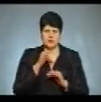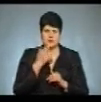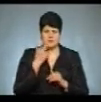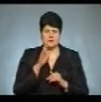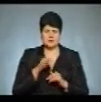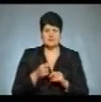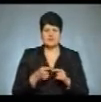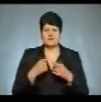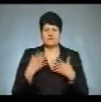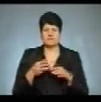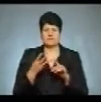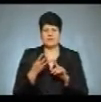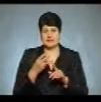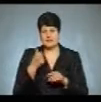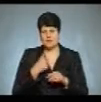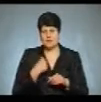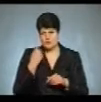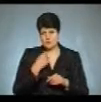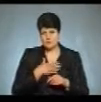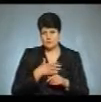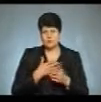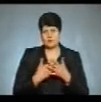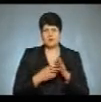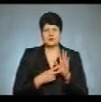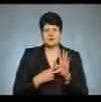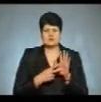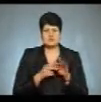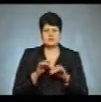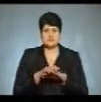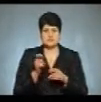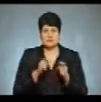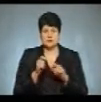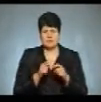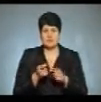плету вже третій рік, сплетено вже особисто мною сіток так 7. Плетемо, само